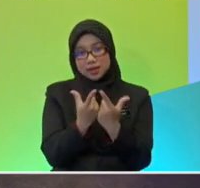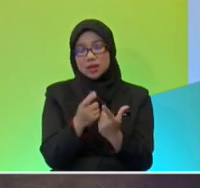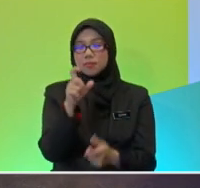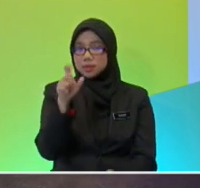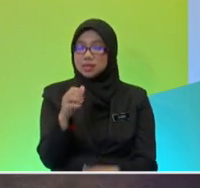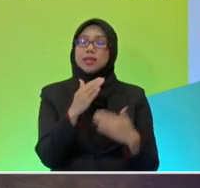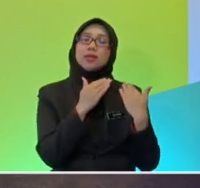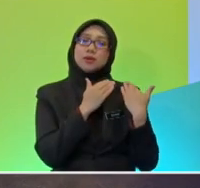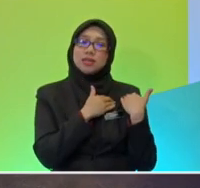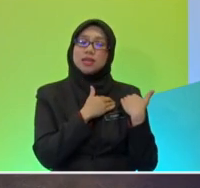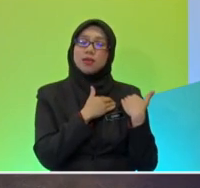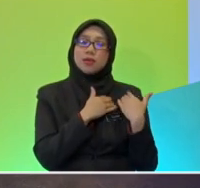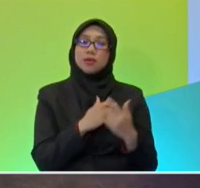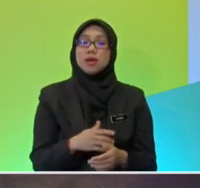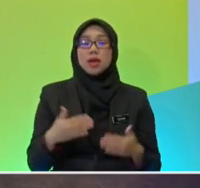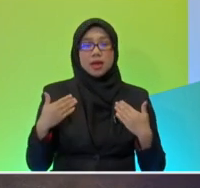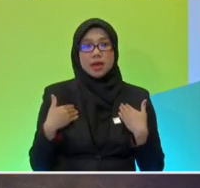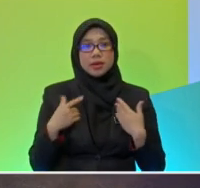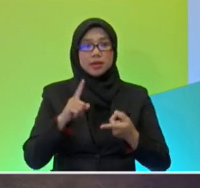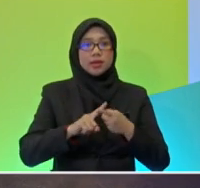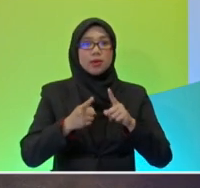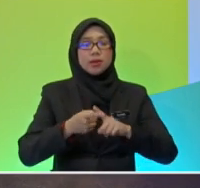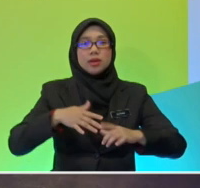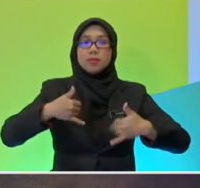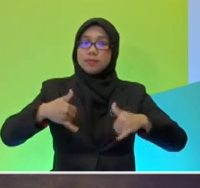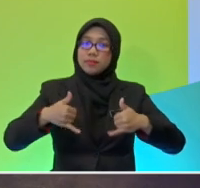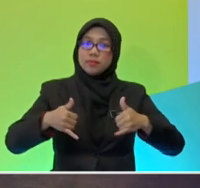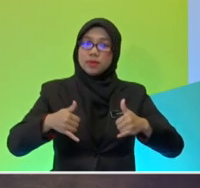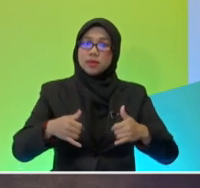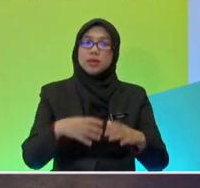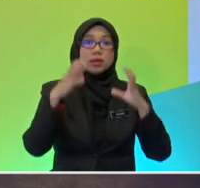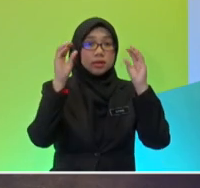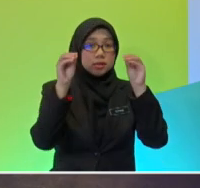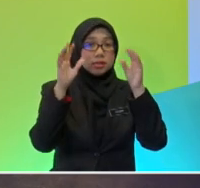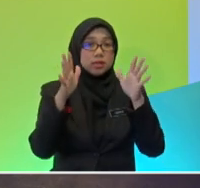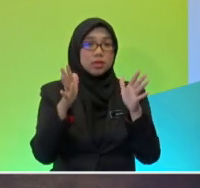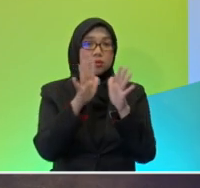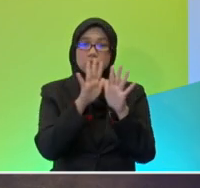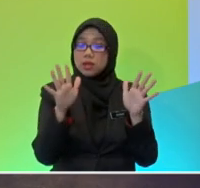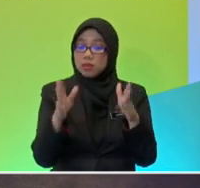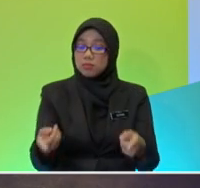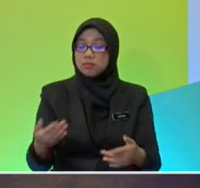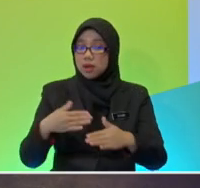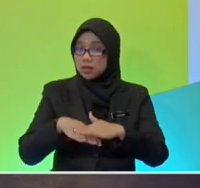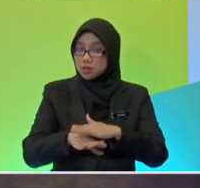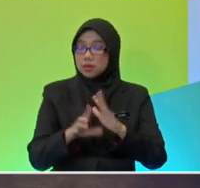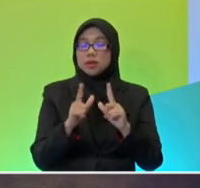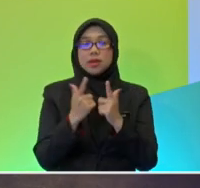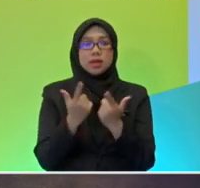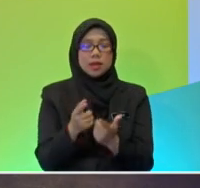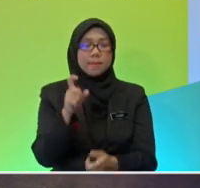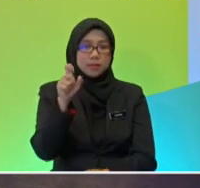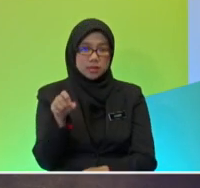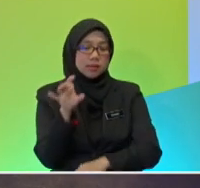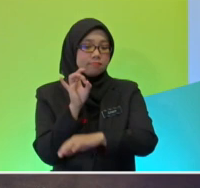kalau ada kawan yang bermain di dalam kelas Cikgu tak masuk lagi cek gula Mbak masuk aku tuh kelas lah tegur